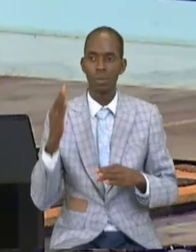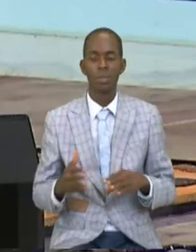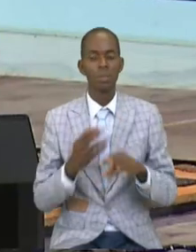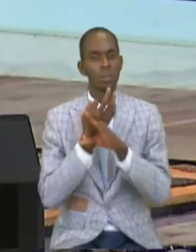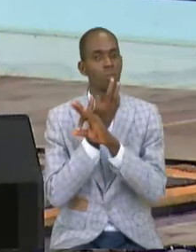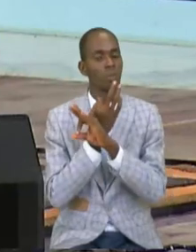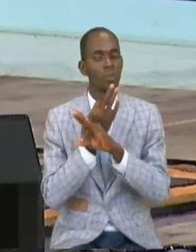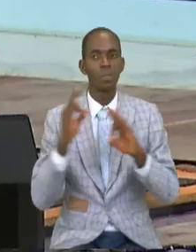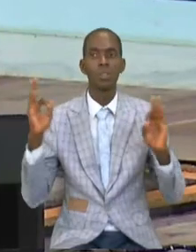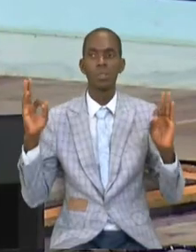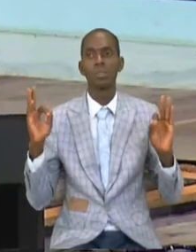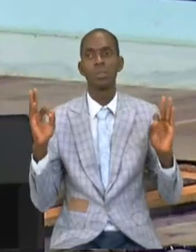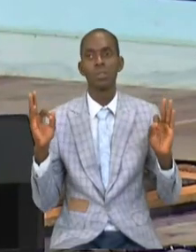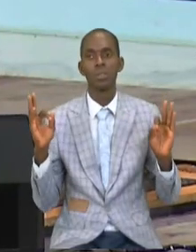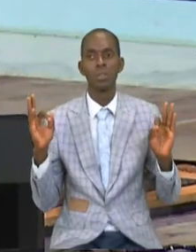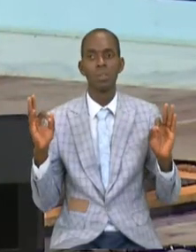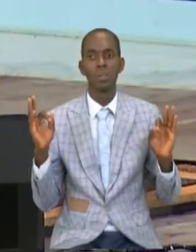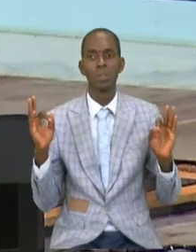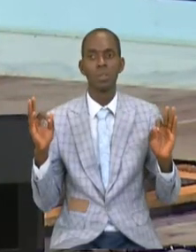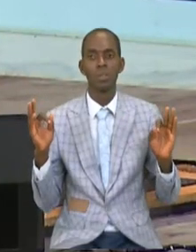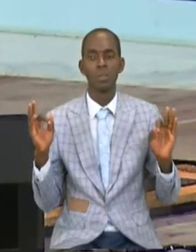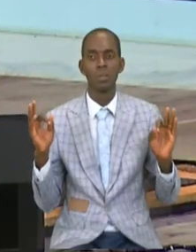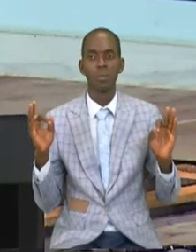Recevez l'affranchissement total.